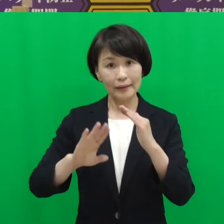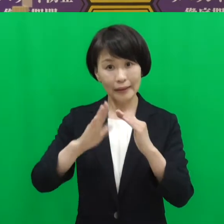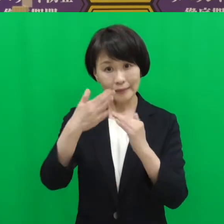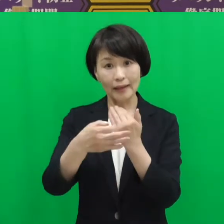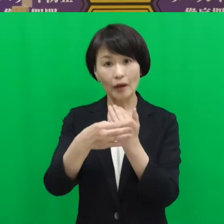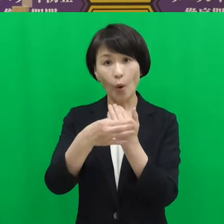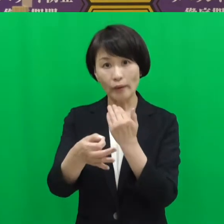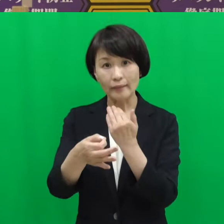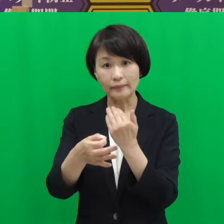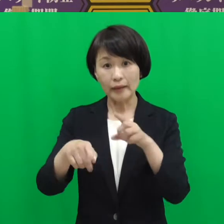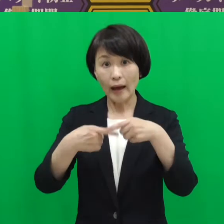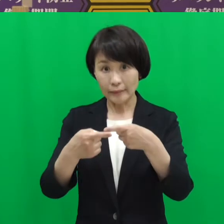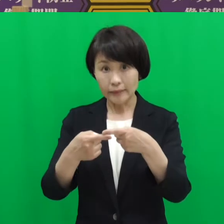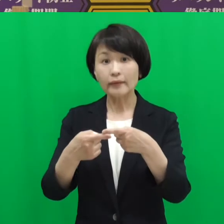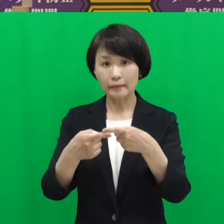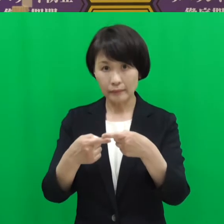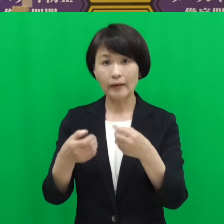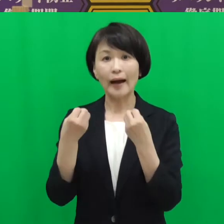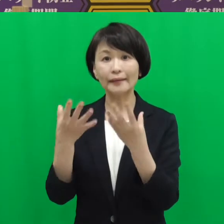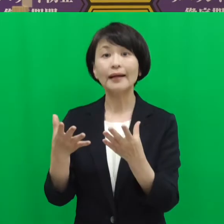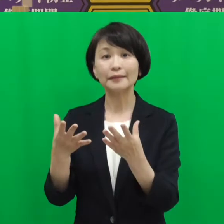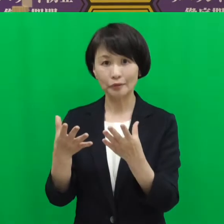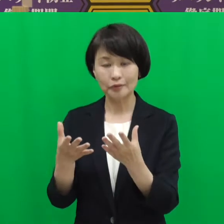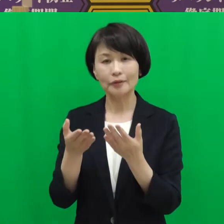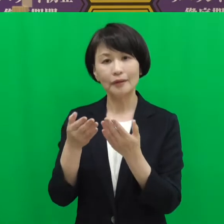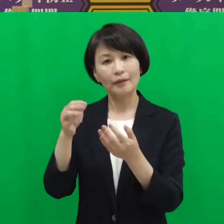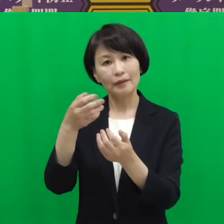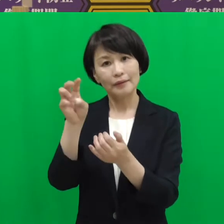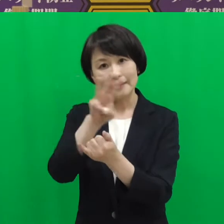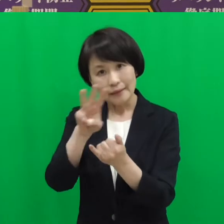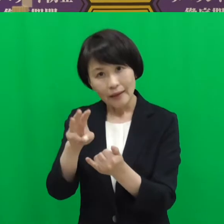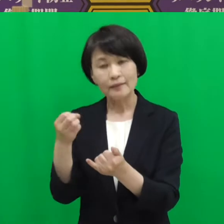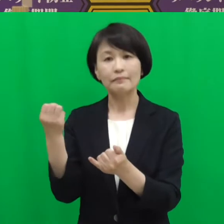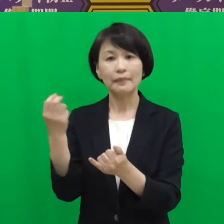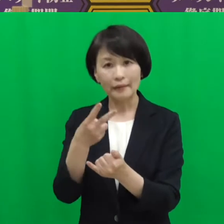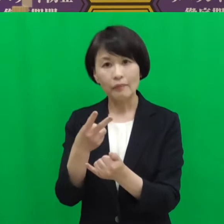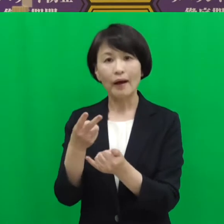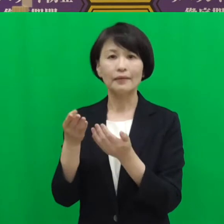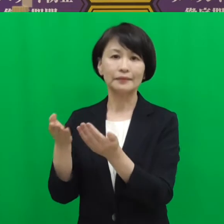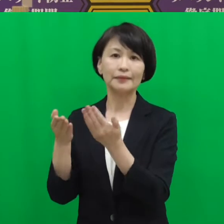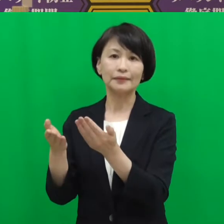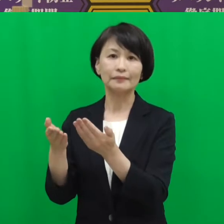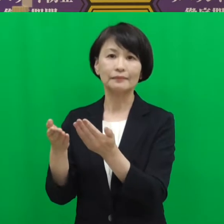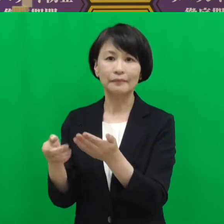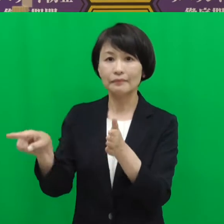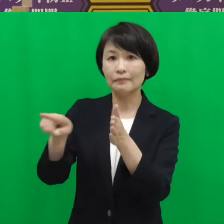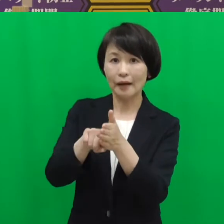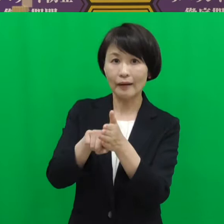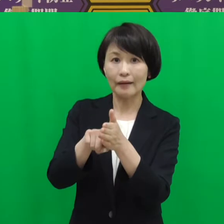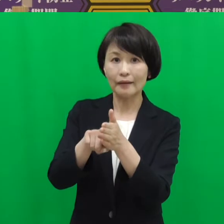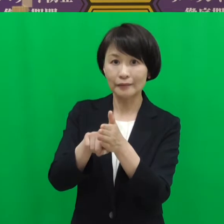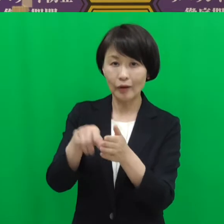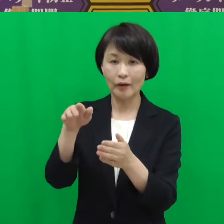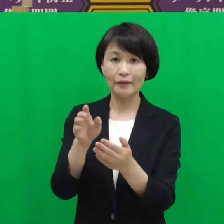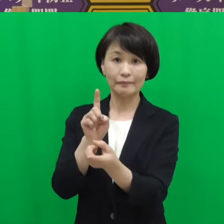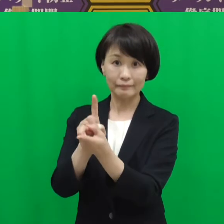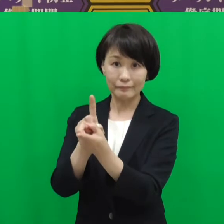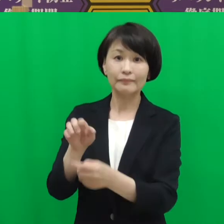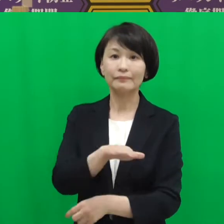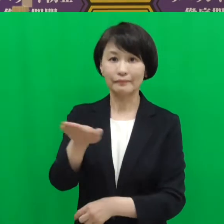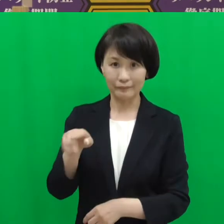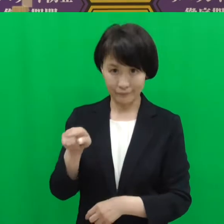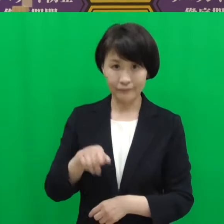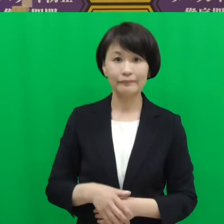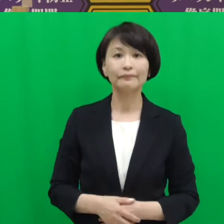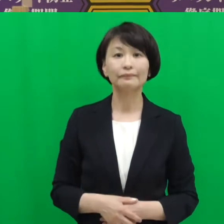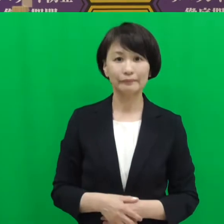。補助金の上限額は住家にかかる保険の場合は3000円、火災にかかる保険の